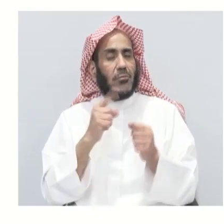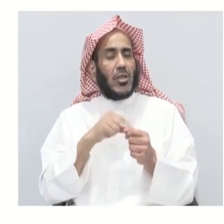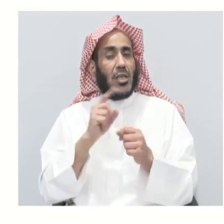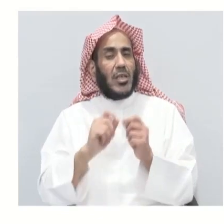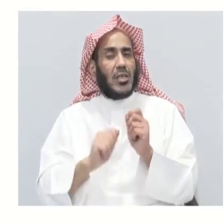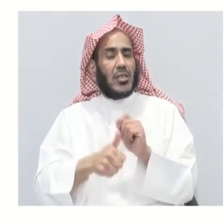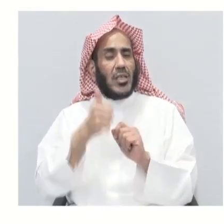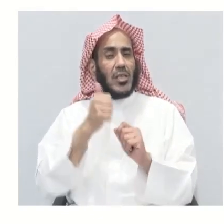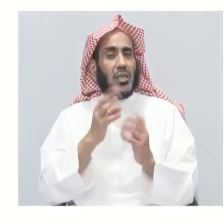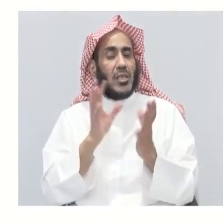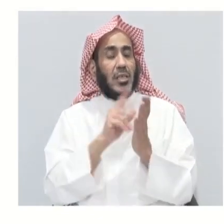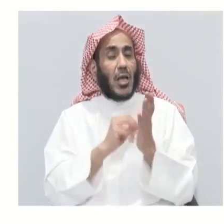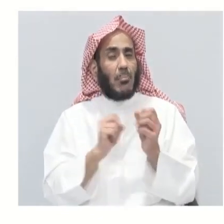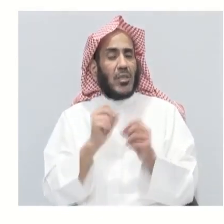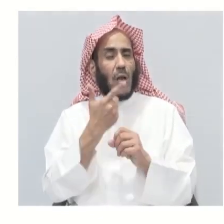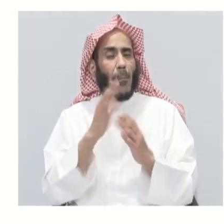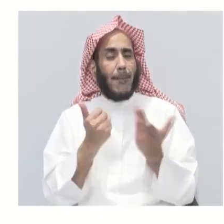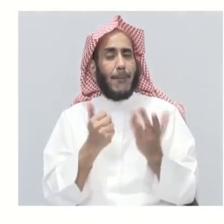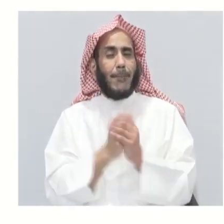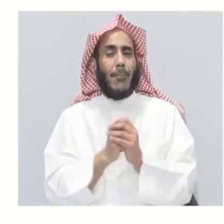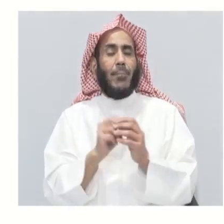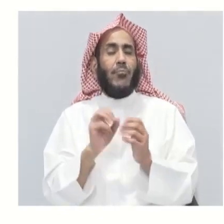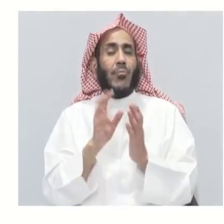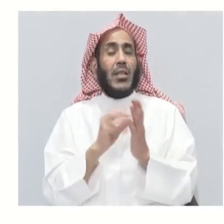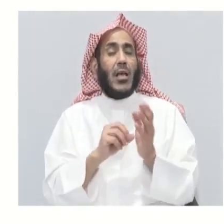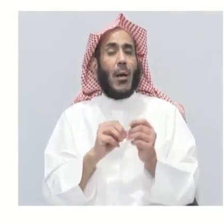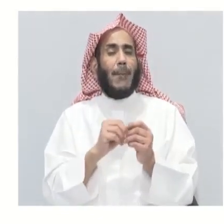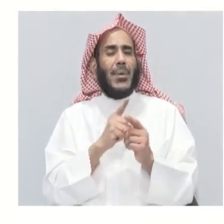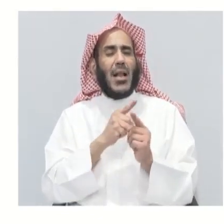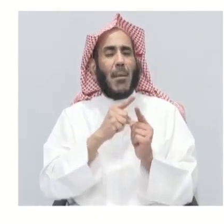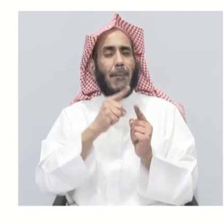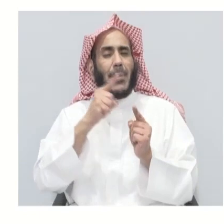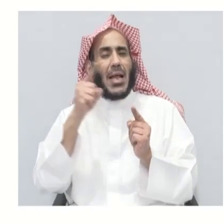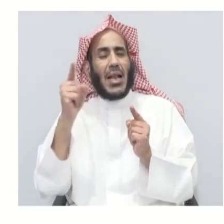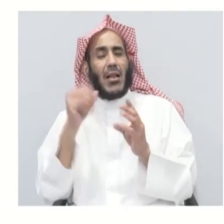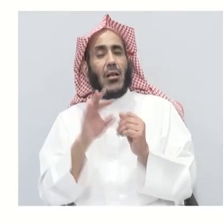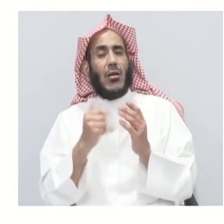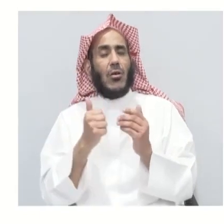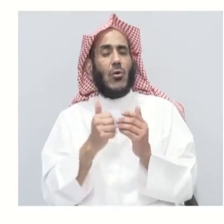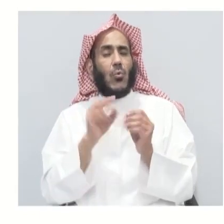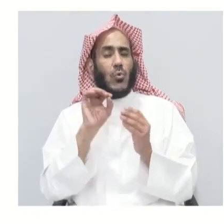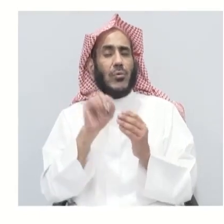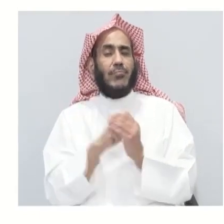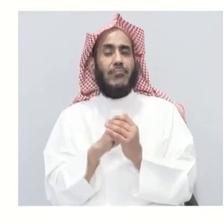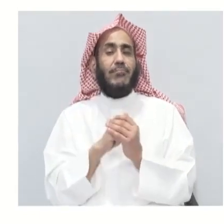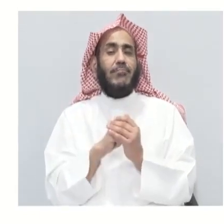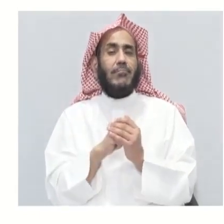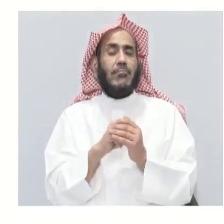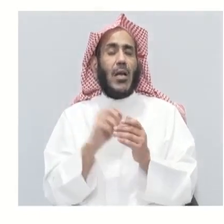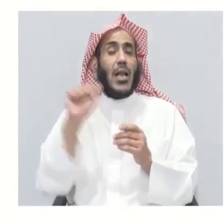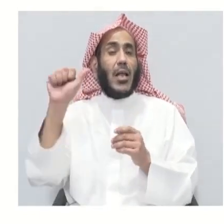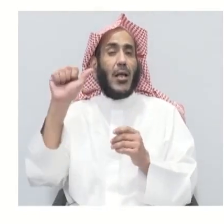ستستنزف حساب الميل من هذا المنحنى اخرج او اوجد من اوجد